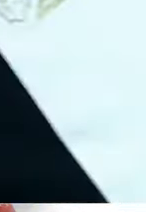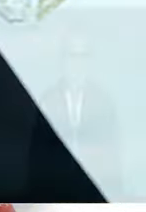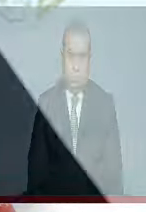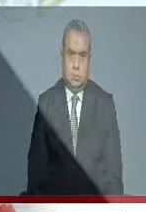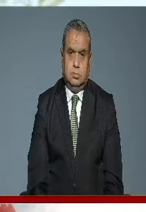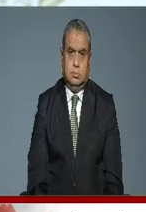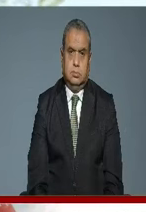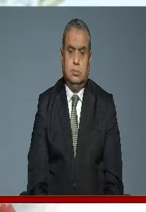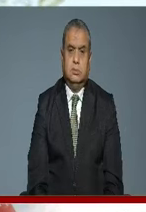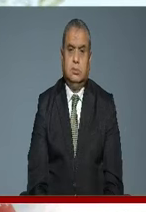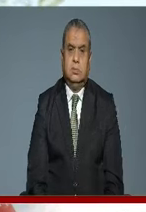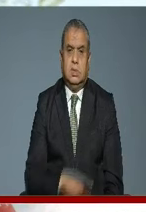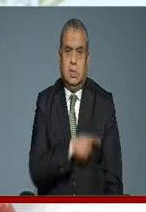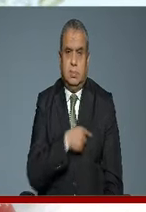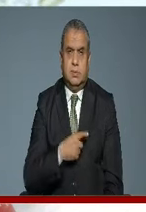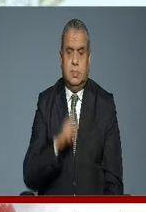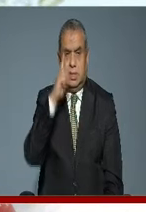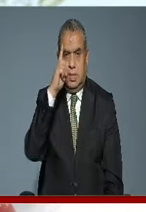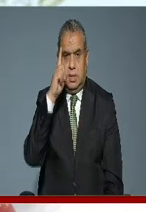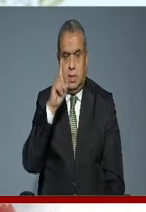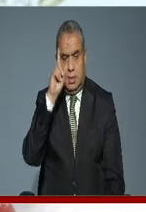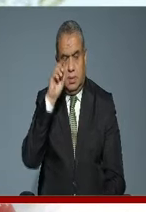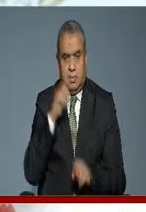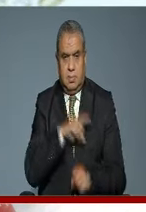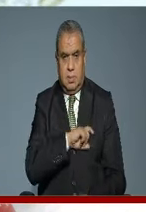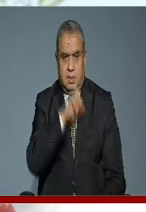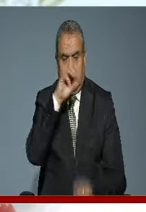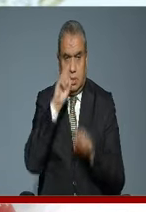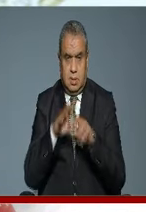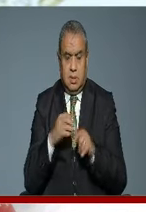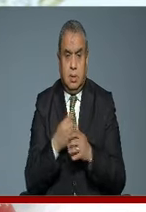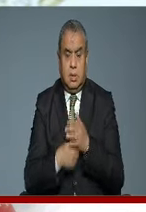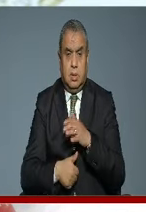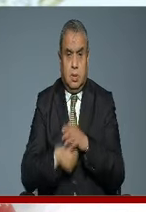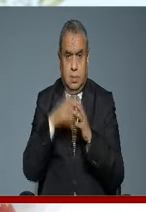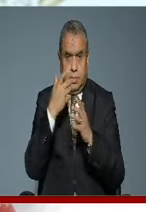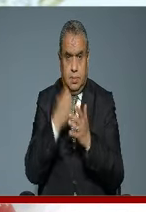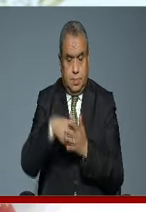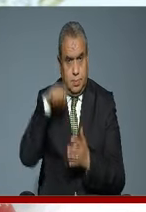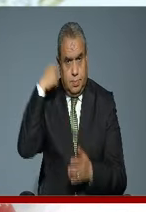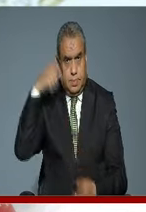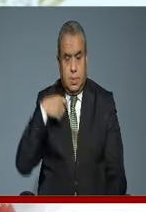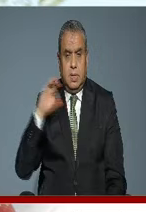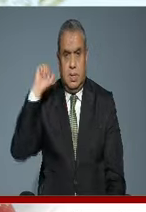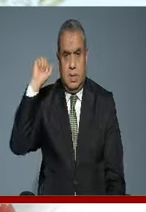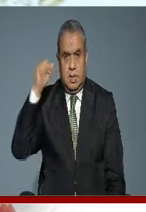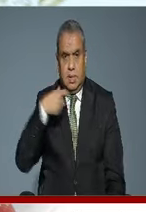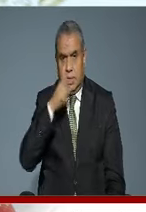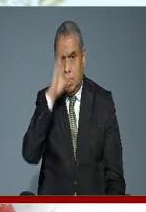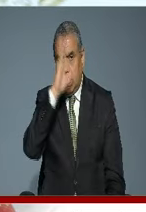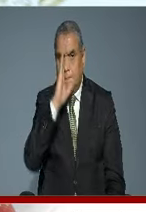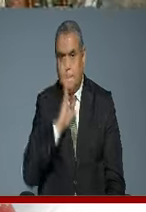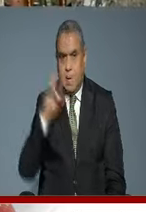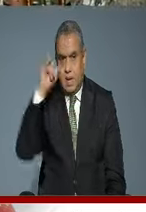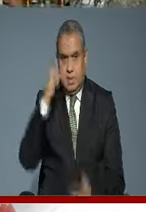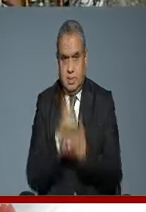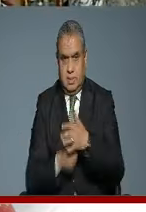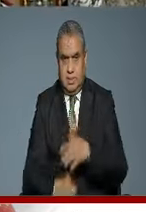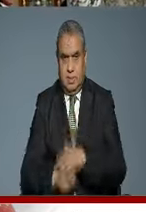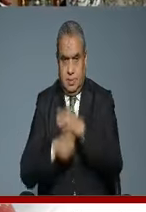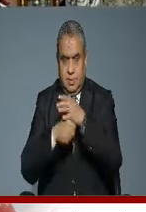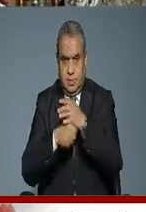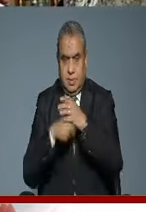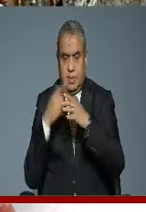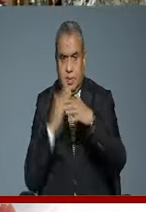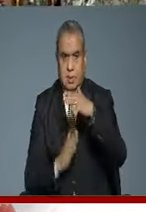بسم الله الرحمن الرحيم. فخامة الرئيس لولا دي سيلفا رئيس جمهورية البرازيل التحالية، اسمح لي إن